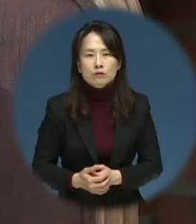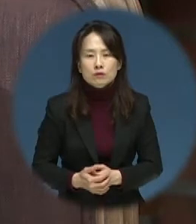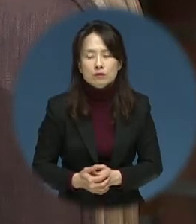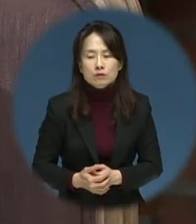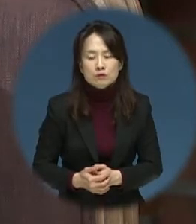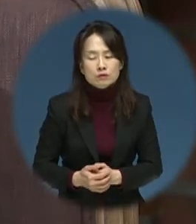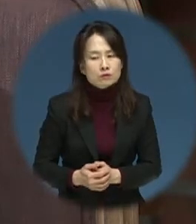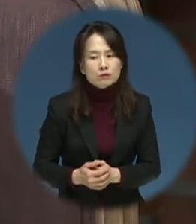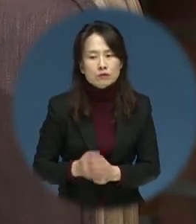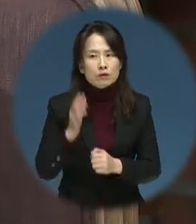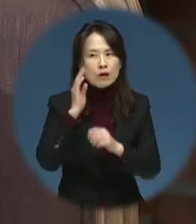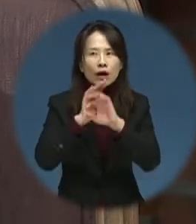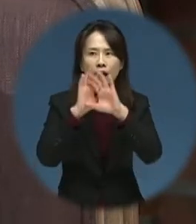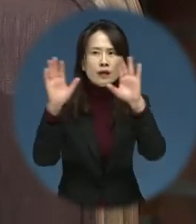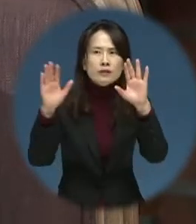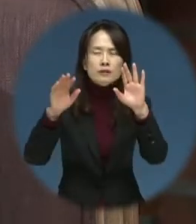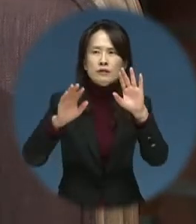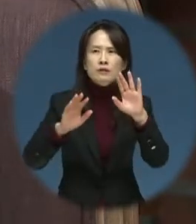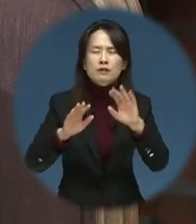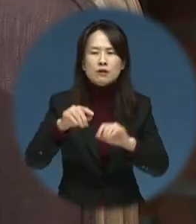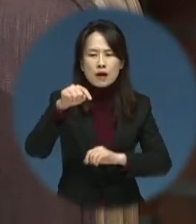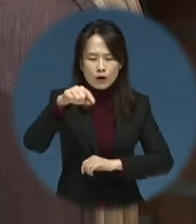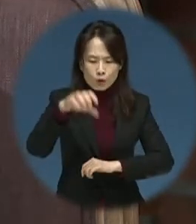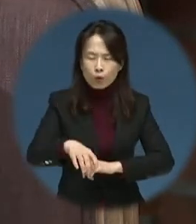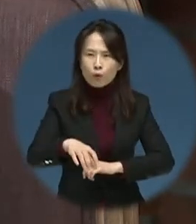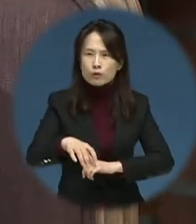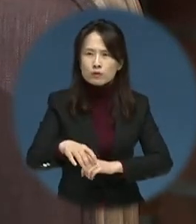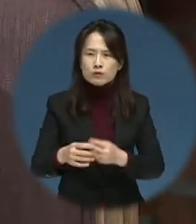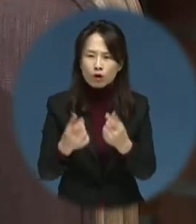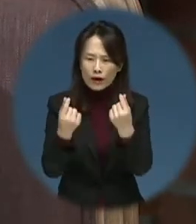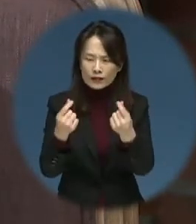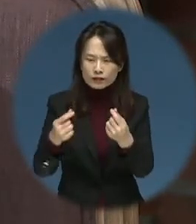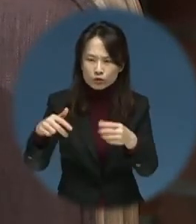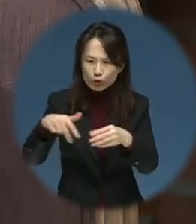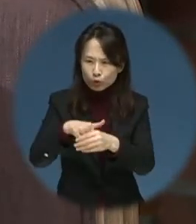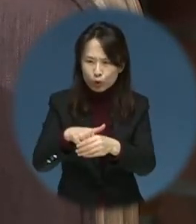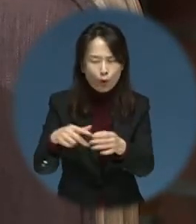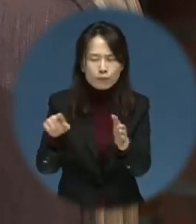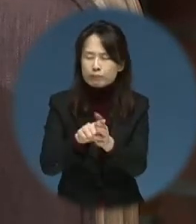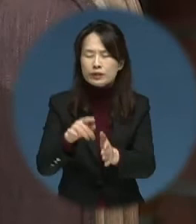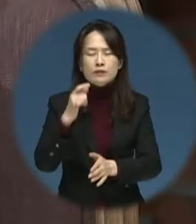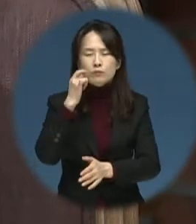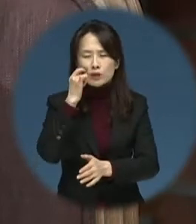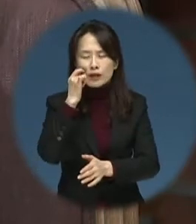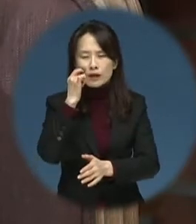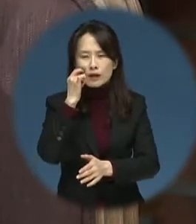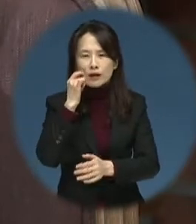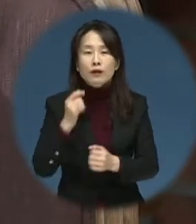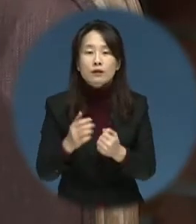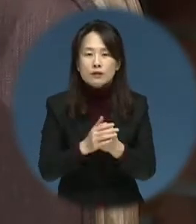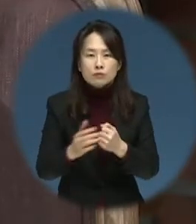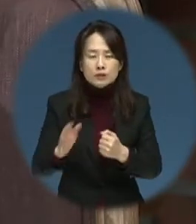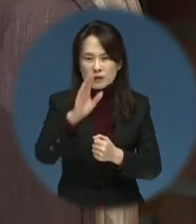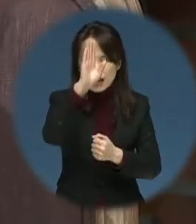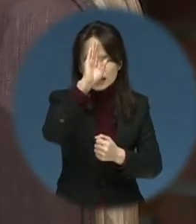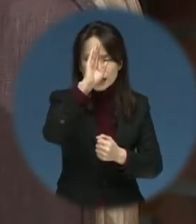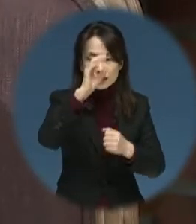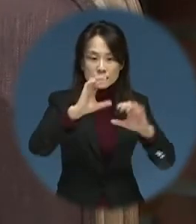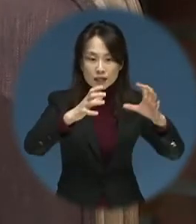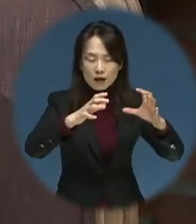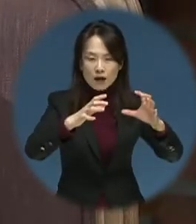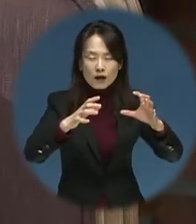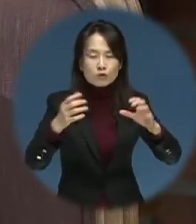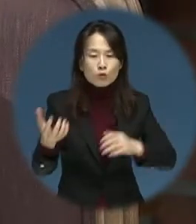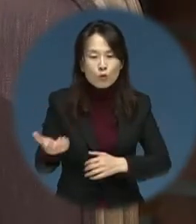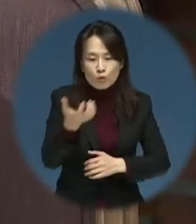한 하늘에서 같은 종교를 못하겠다고 무하마드와 알리를 추종했던 사람들이 지금 이라크의 바그다드 쪽으로 이주해 갑니다. 예.